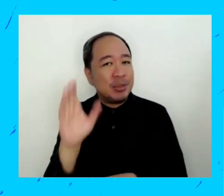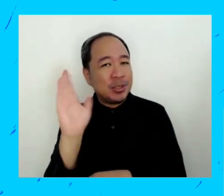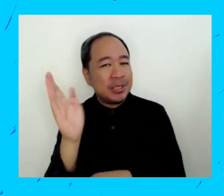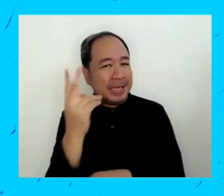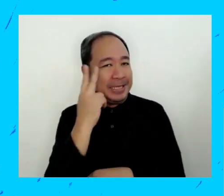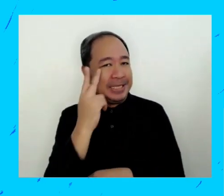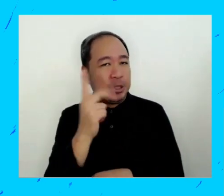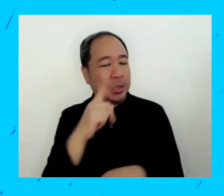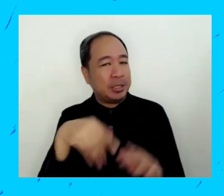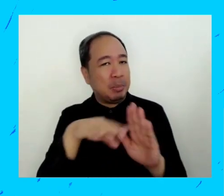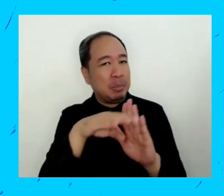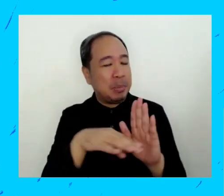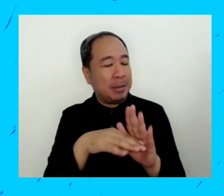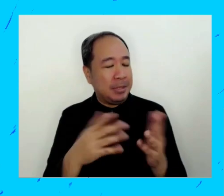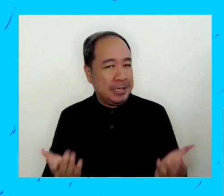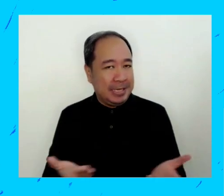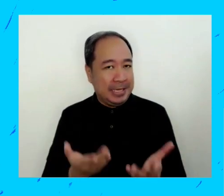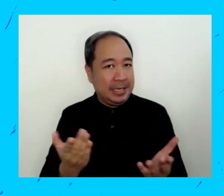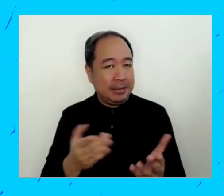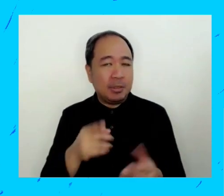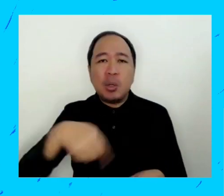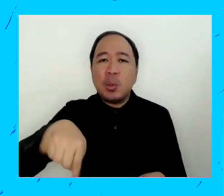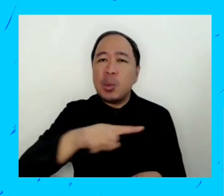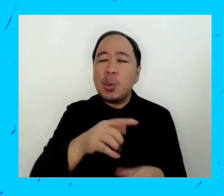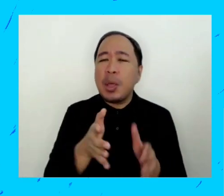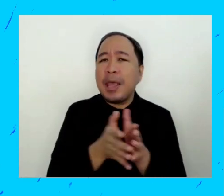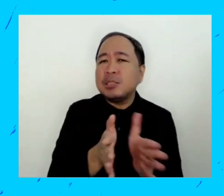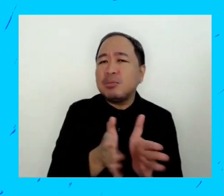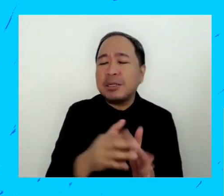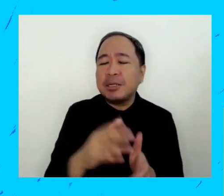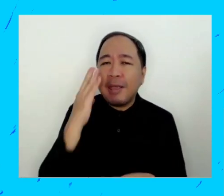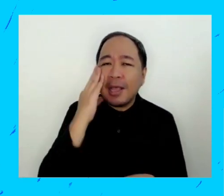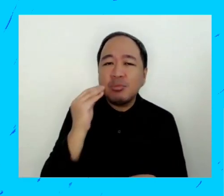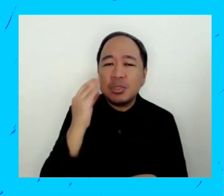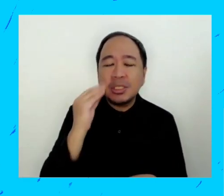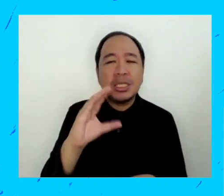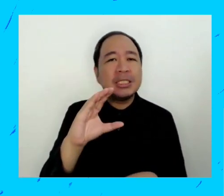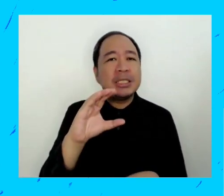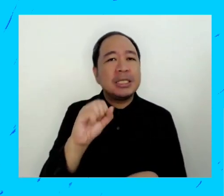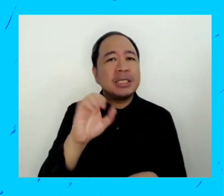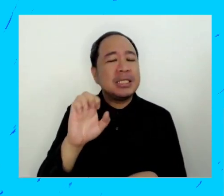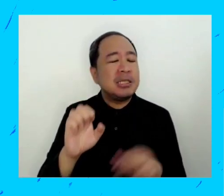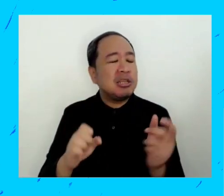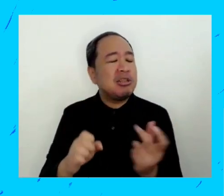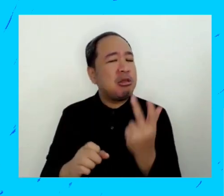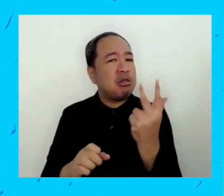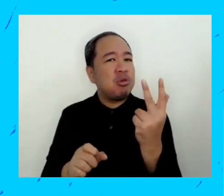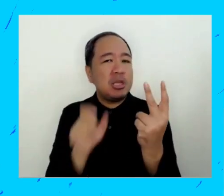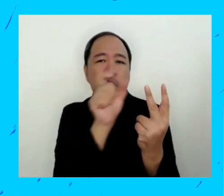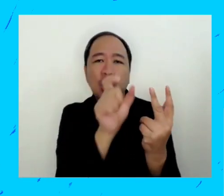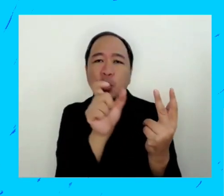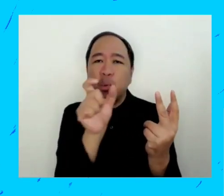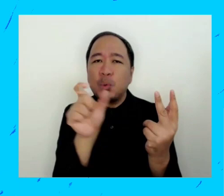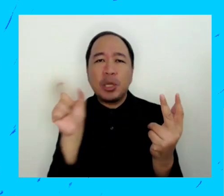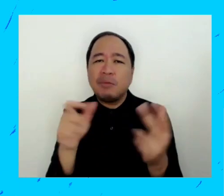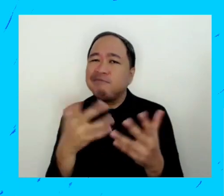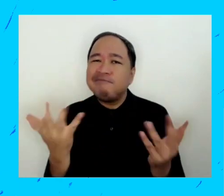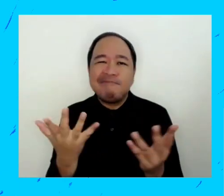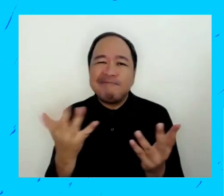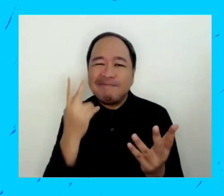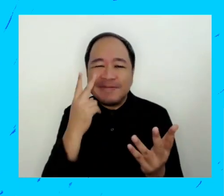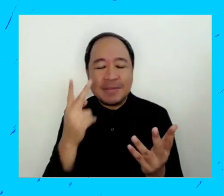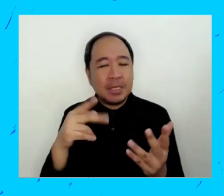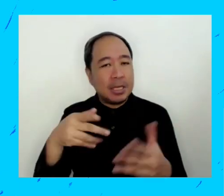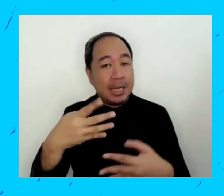ça signifie pour chacun. Si vous voulez décrire votre expérience en trois mots, quelle serait? Nous